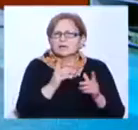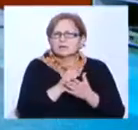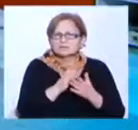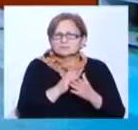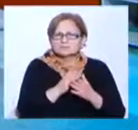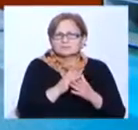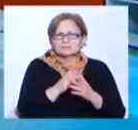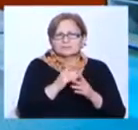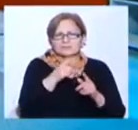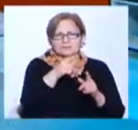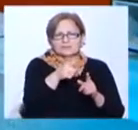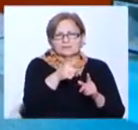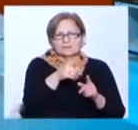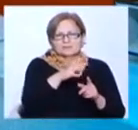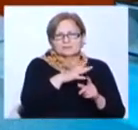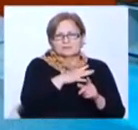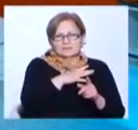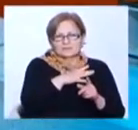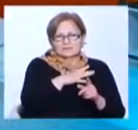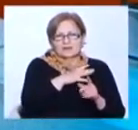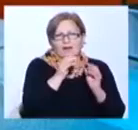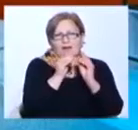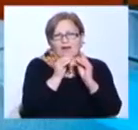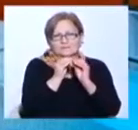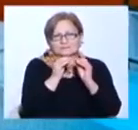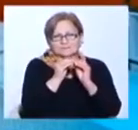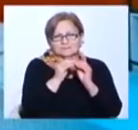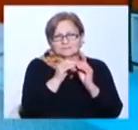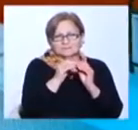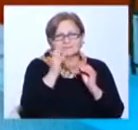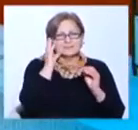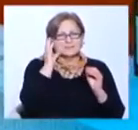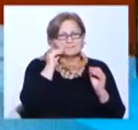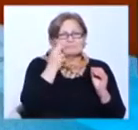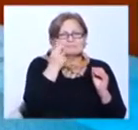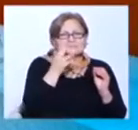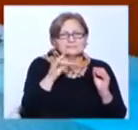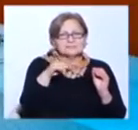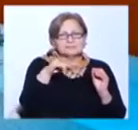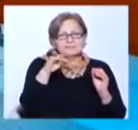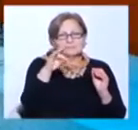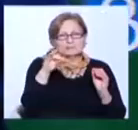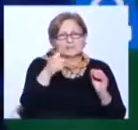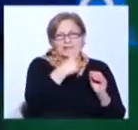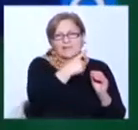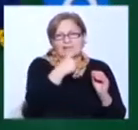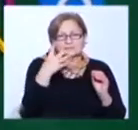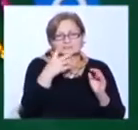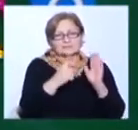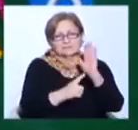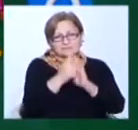სიმბოლოები? აი ეს 10 სიმბოლო. ციფრებს რომ ვეძახით. 1-დან